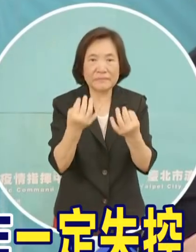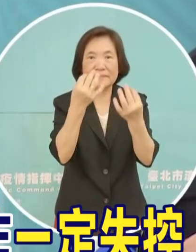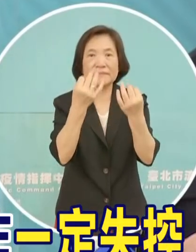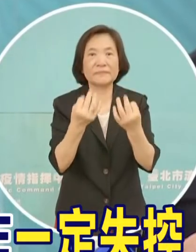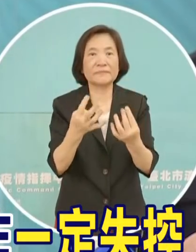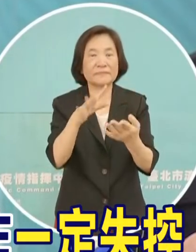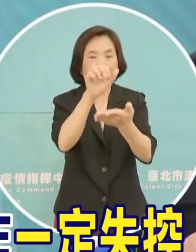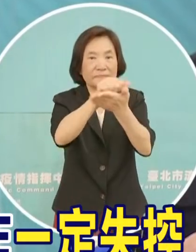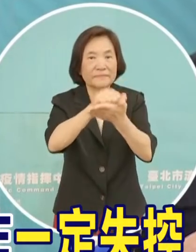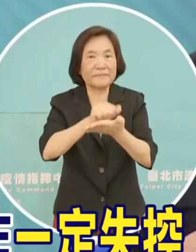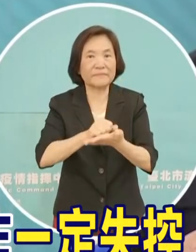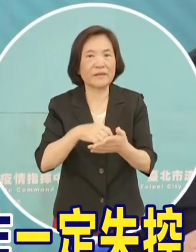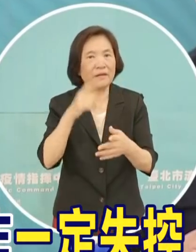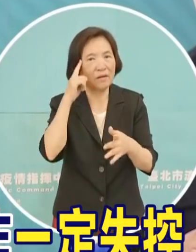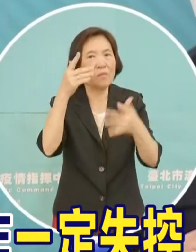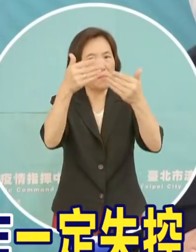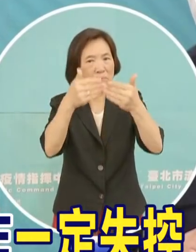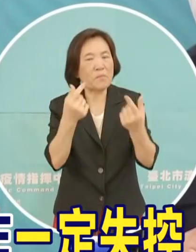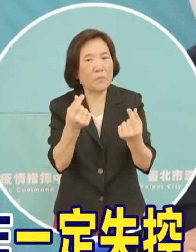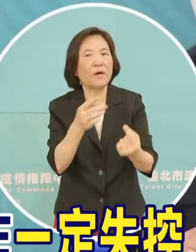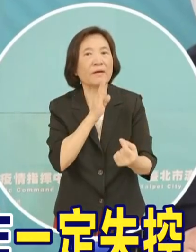量是符合的。